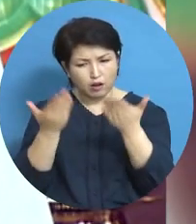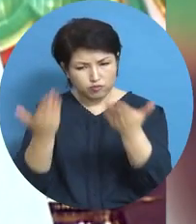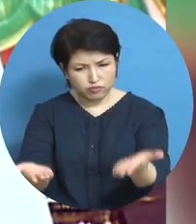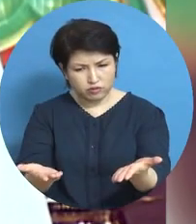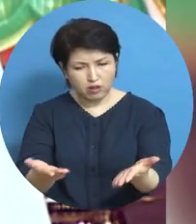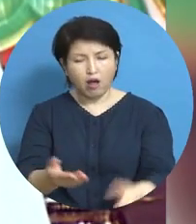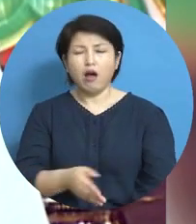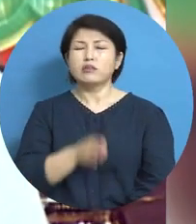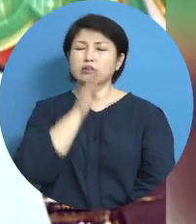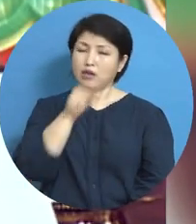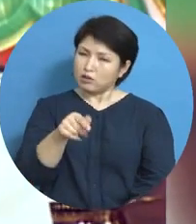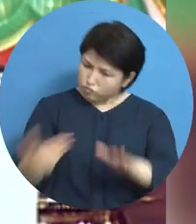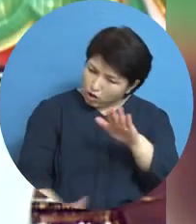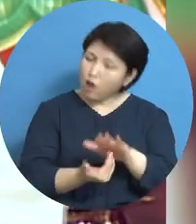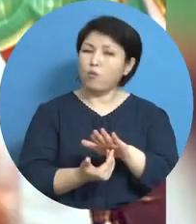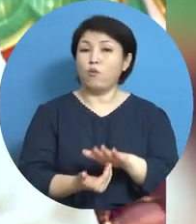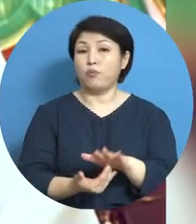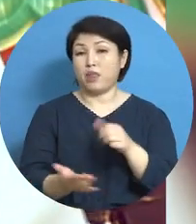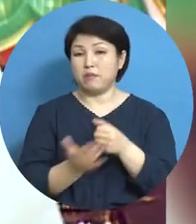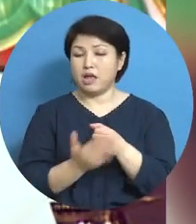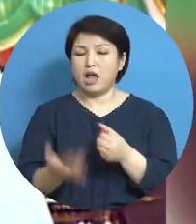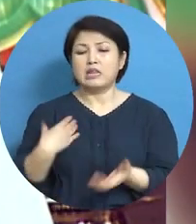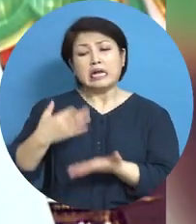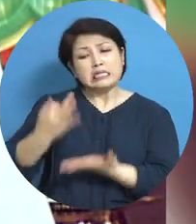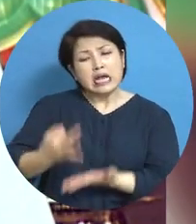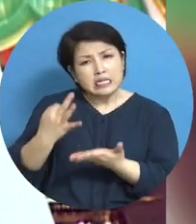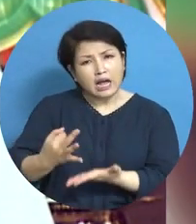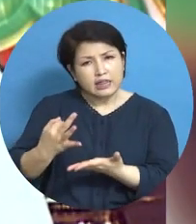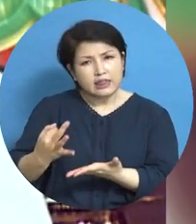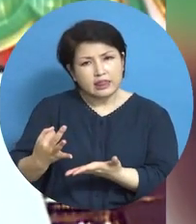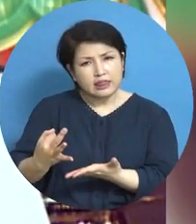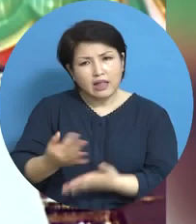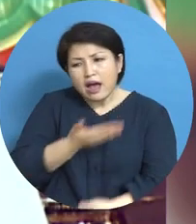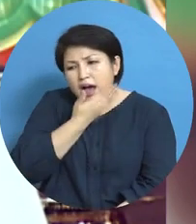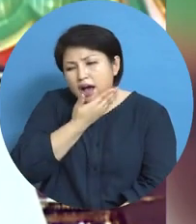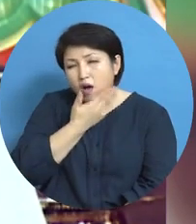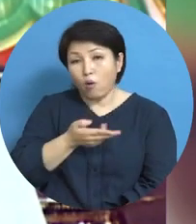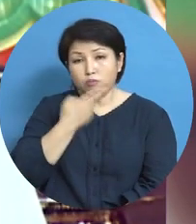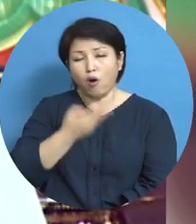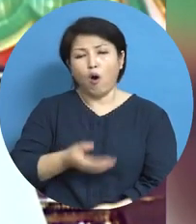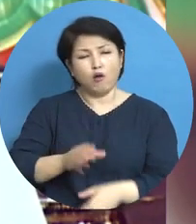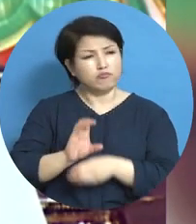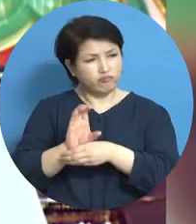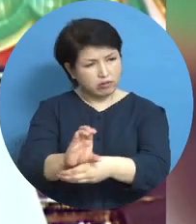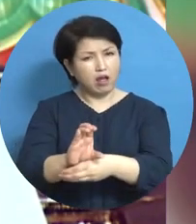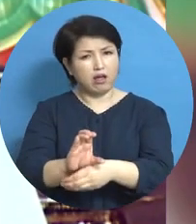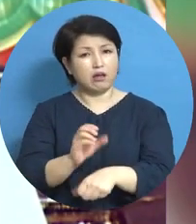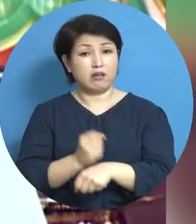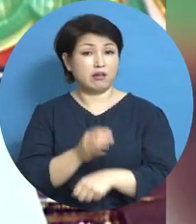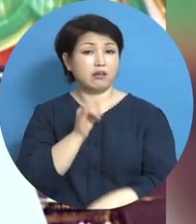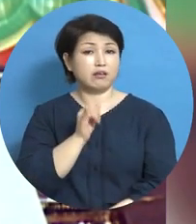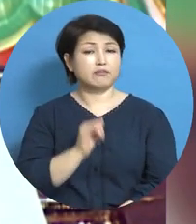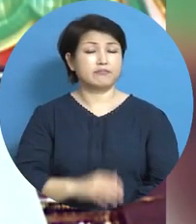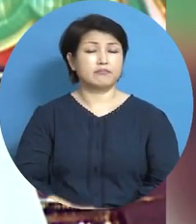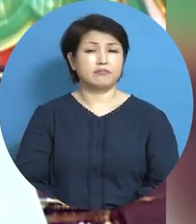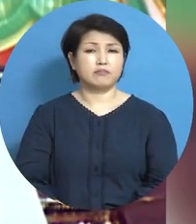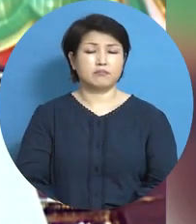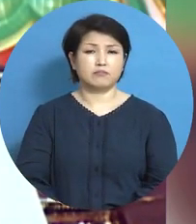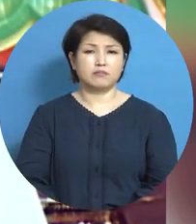거예요. 그렇기 때문에 그는 전 재산을 여기 투자하는 것도 아까워하지 않았던 거예요.